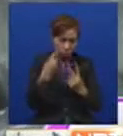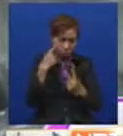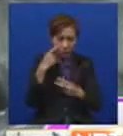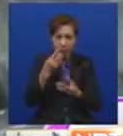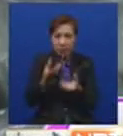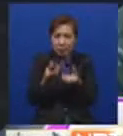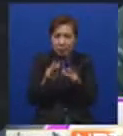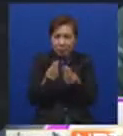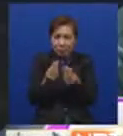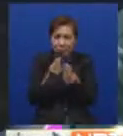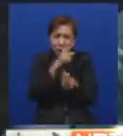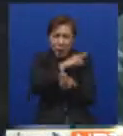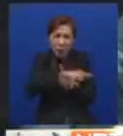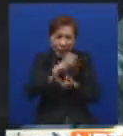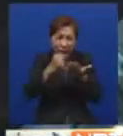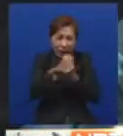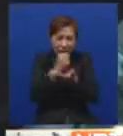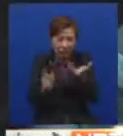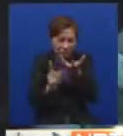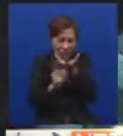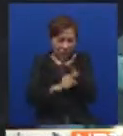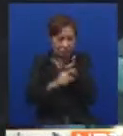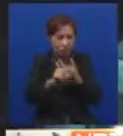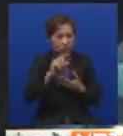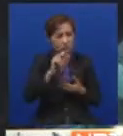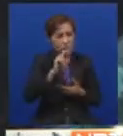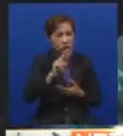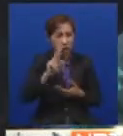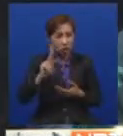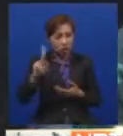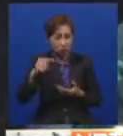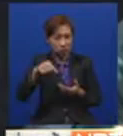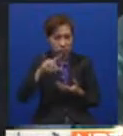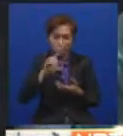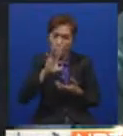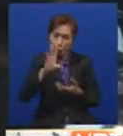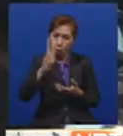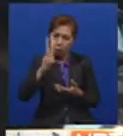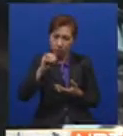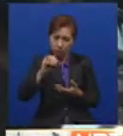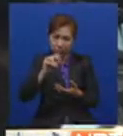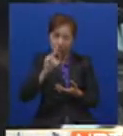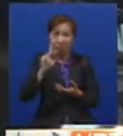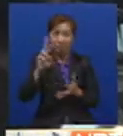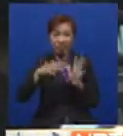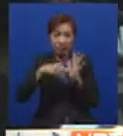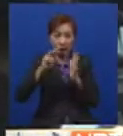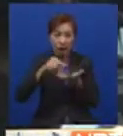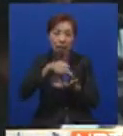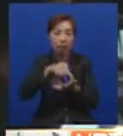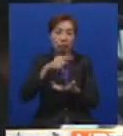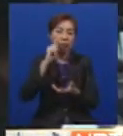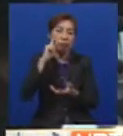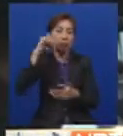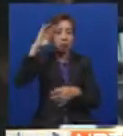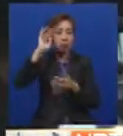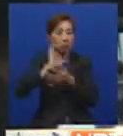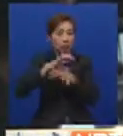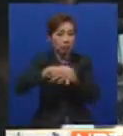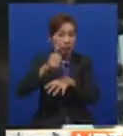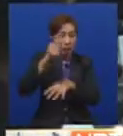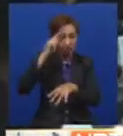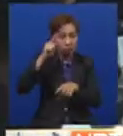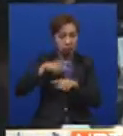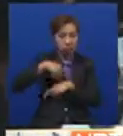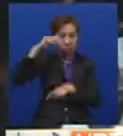2บาทซึ่งทั้งคู่ถูกจับกุมได้หลังจากที่ตำรวจทหารส่วนที่กำลังร่วมกับเจ้าหน้าที่ปราบปรามยาเสพติดสหรัฐอเมริกา